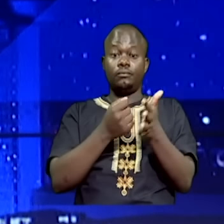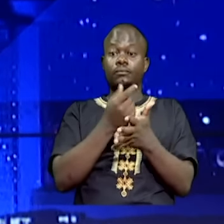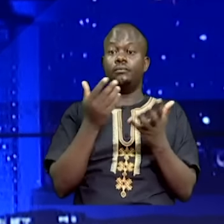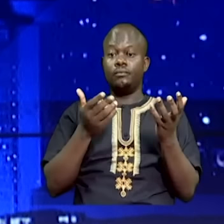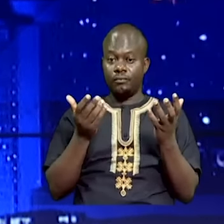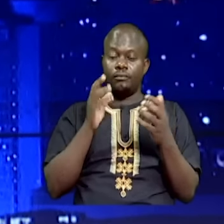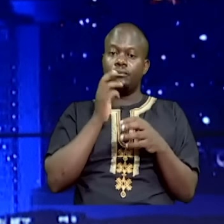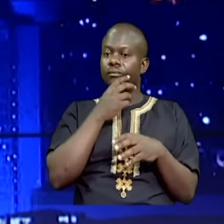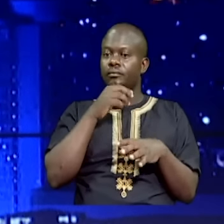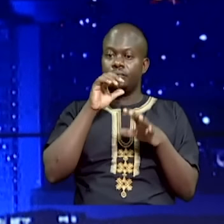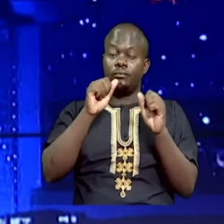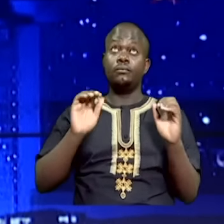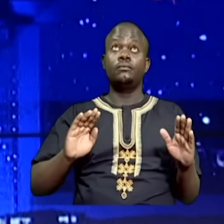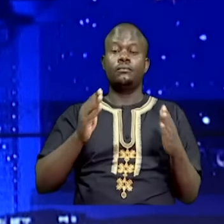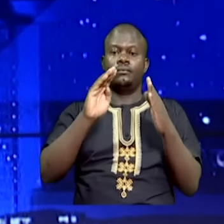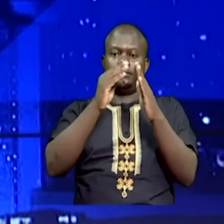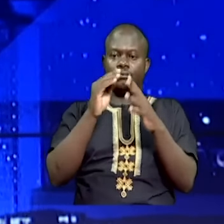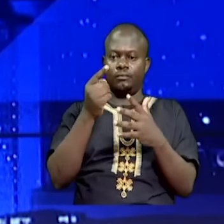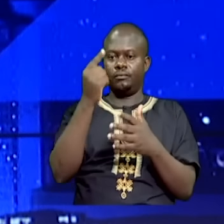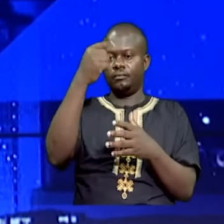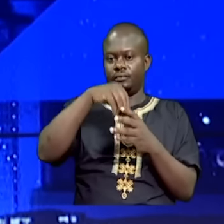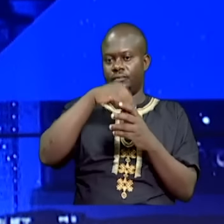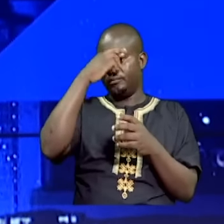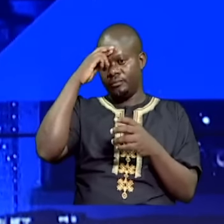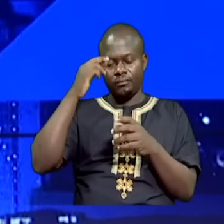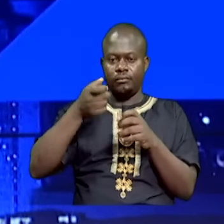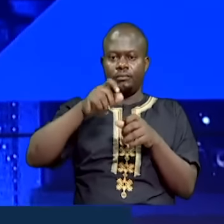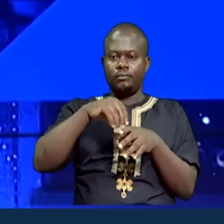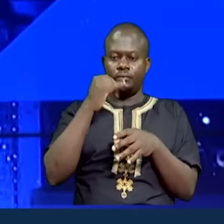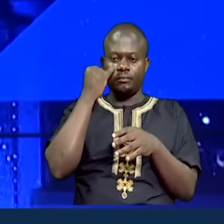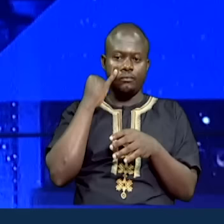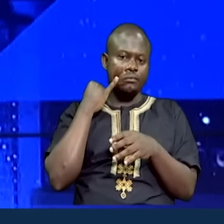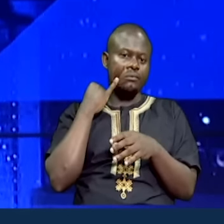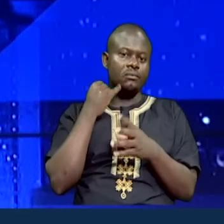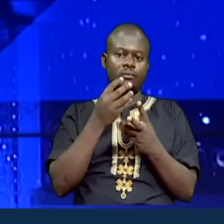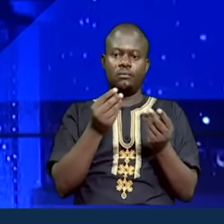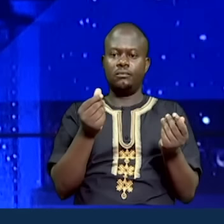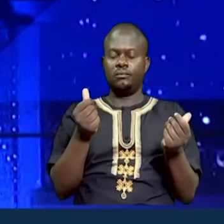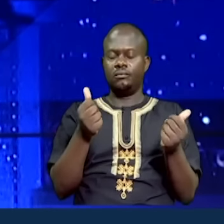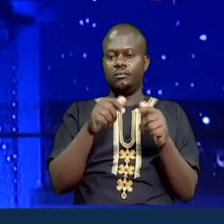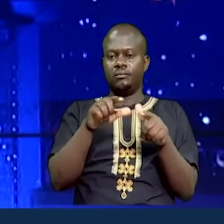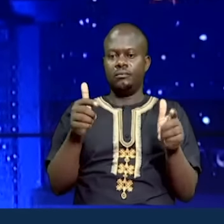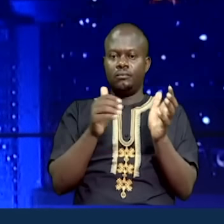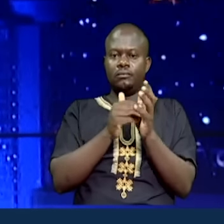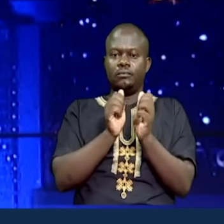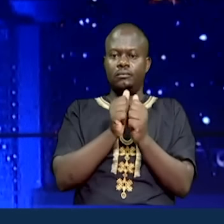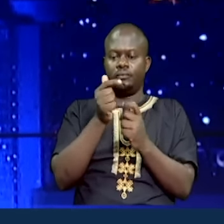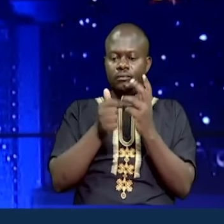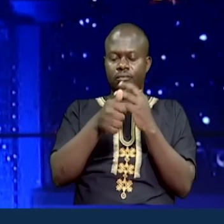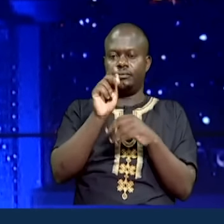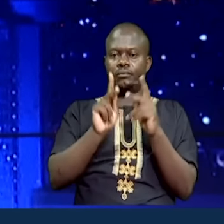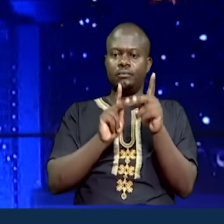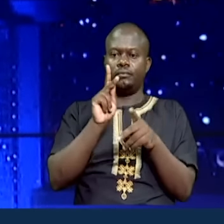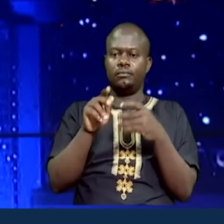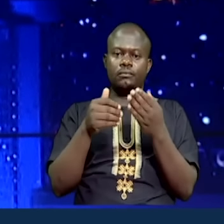n'amazi yadafatirwa ku misozi, ikaba imwe mu mpamvu yongera ubukana bw'iyangirika ry'imirima ndetse n'imyaka y'aba baturage.